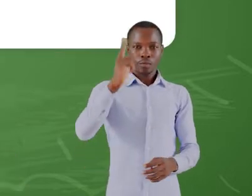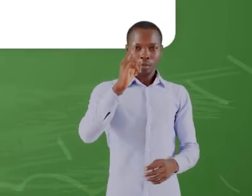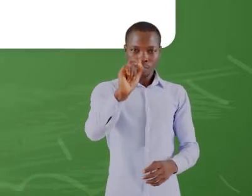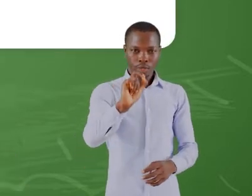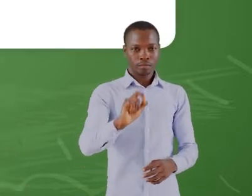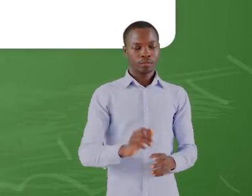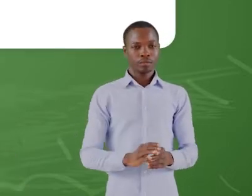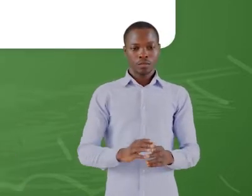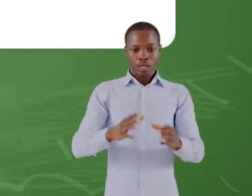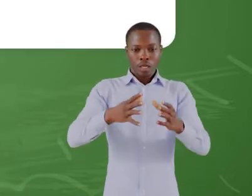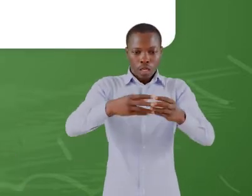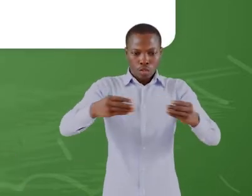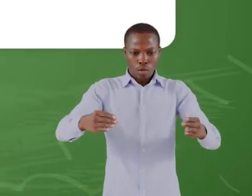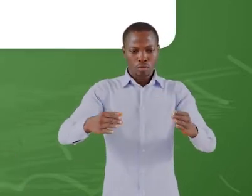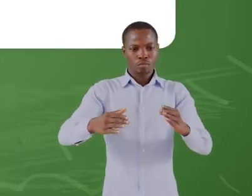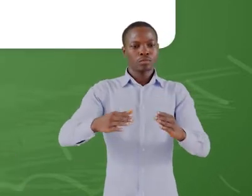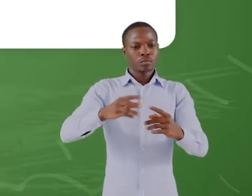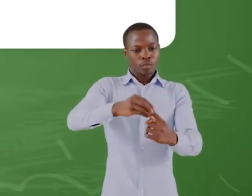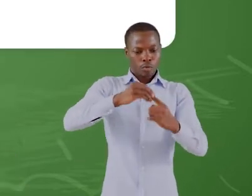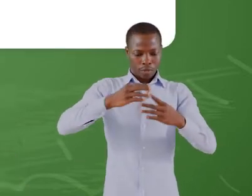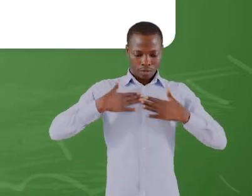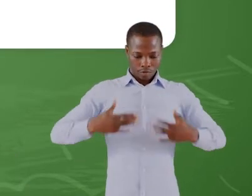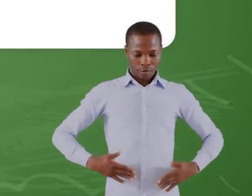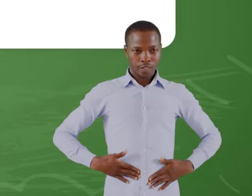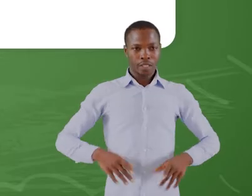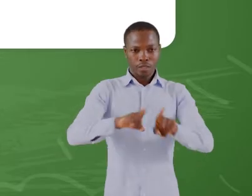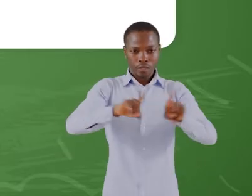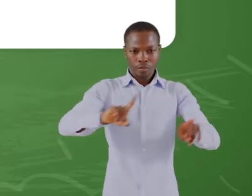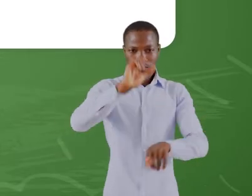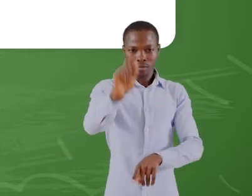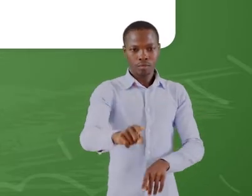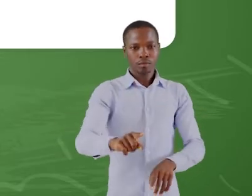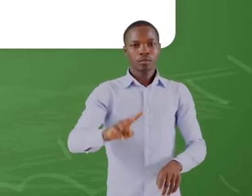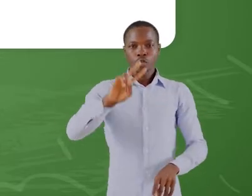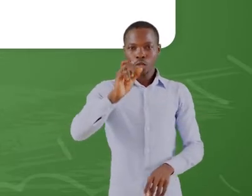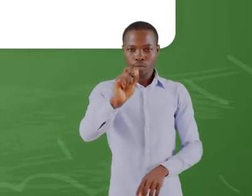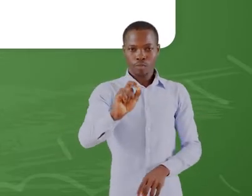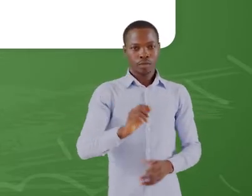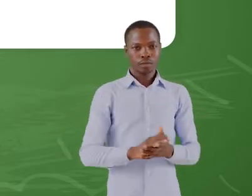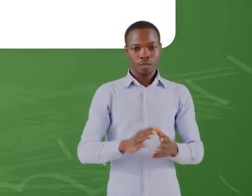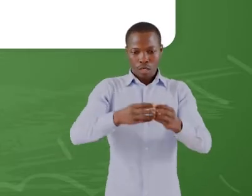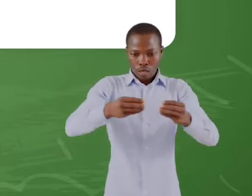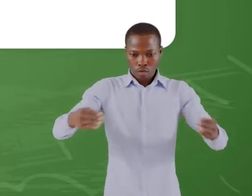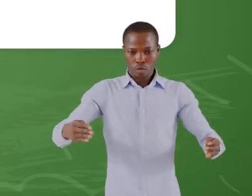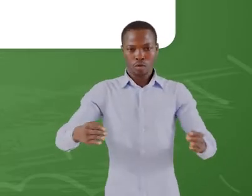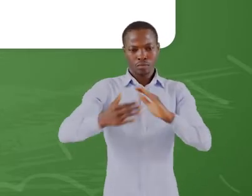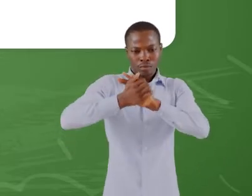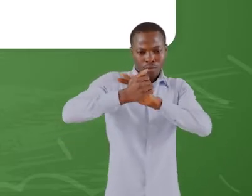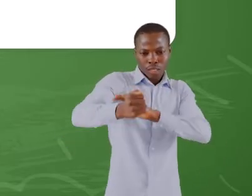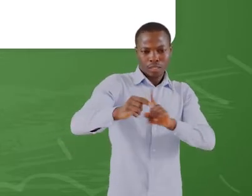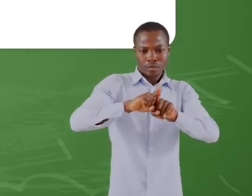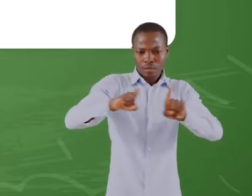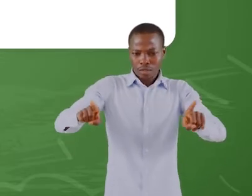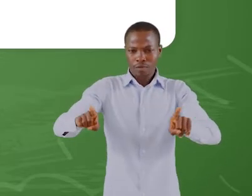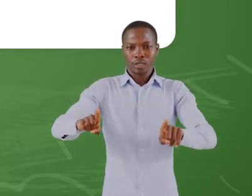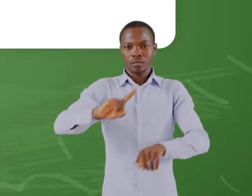1, les sols se différencient-ils par leurs propriétés physiques? En grand 2, les sols se